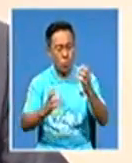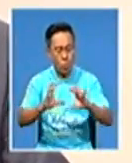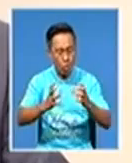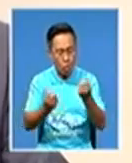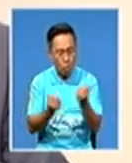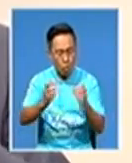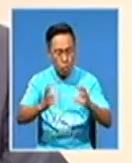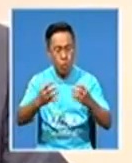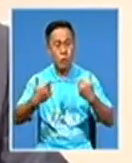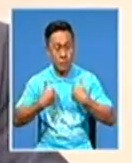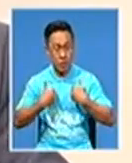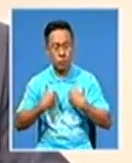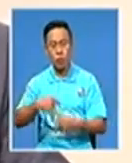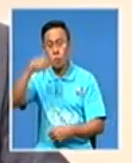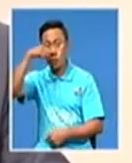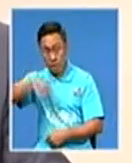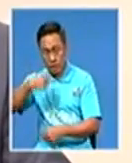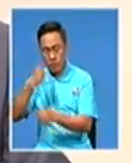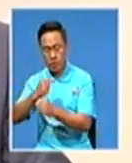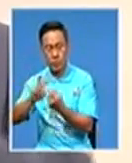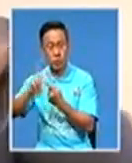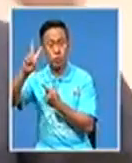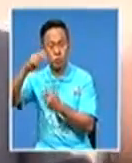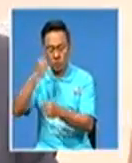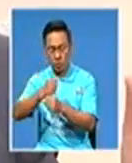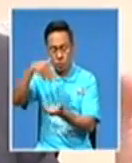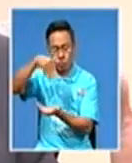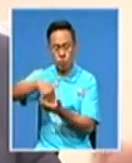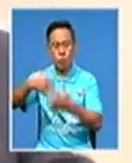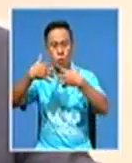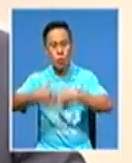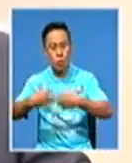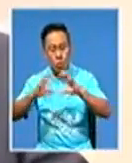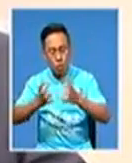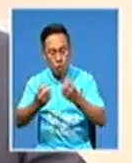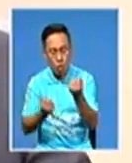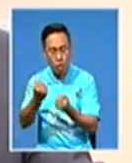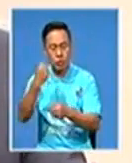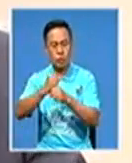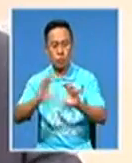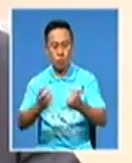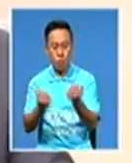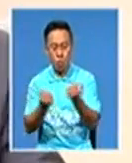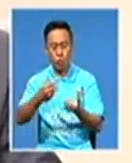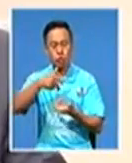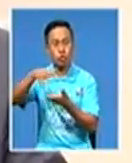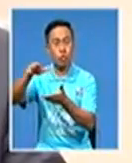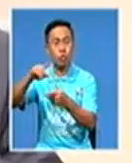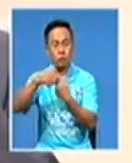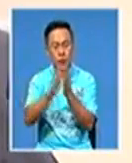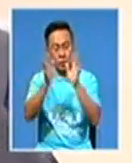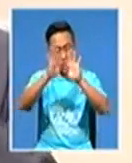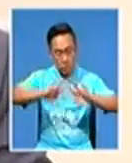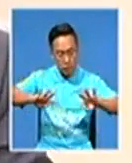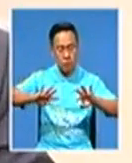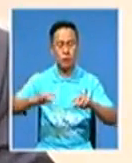เซียนแต่ไม่ได้ผลิตเพื่อป้อนอาเซียนอย่างเดียวผลิตแล้วส่งออกโลกด้วยป้อนตลาดCLMV ด้วยอะไรด้วยนะครับ